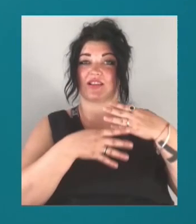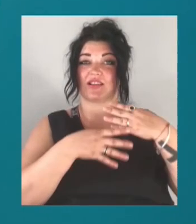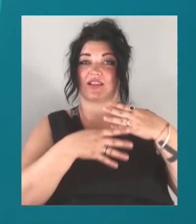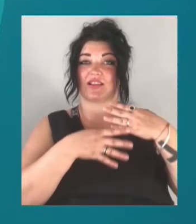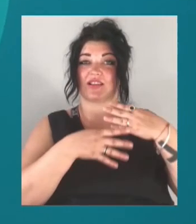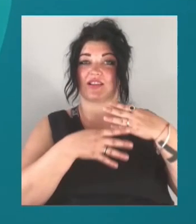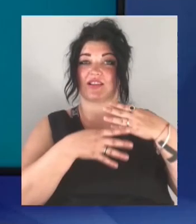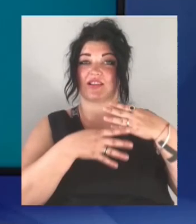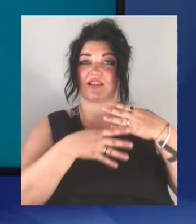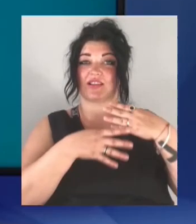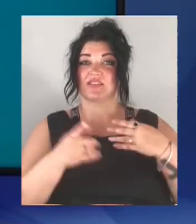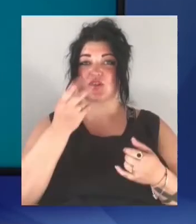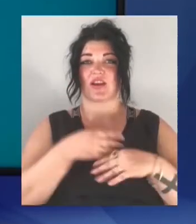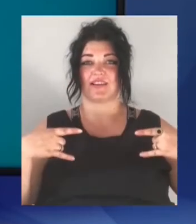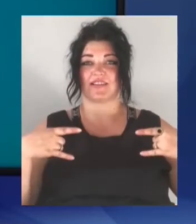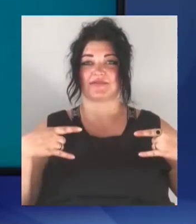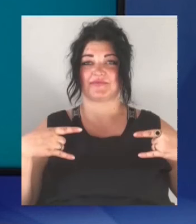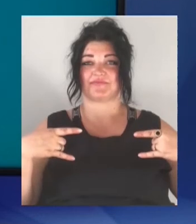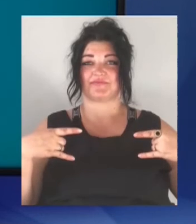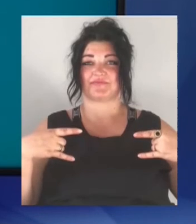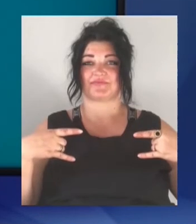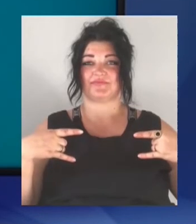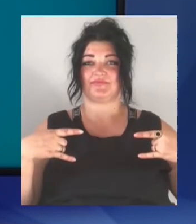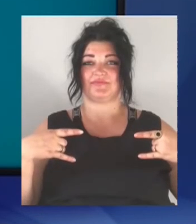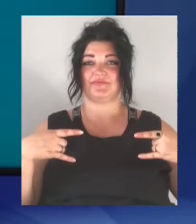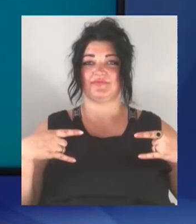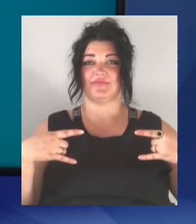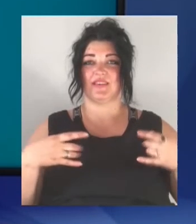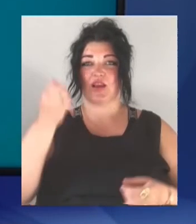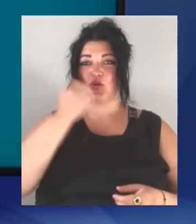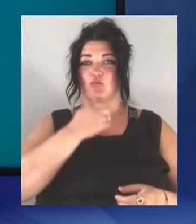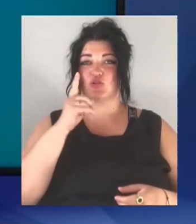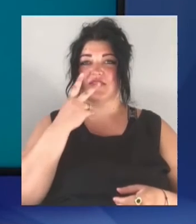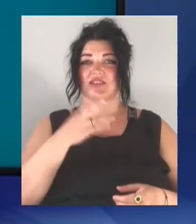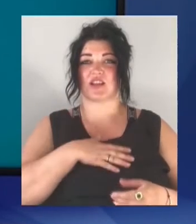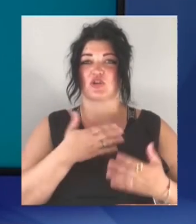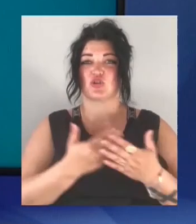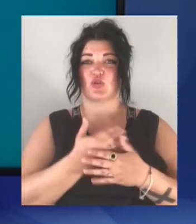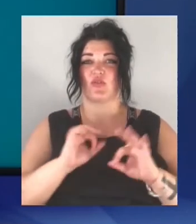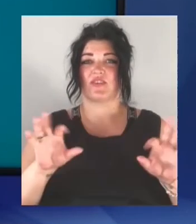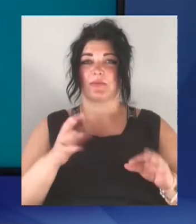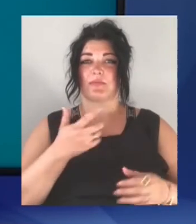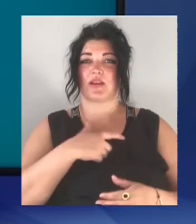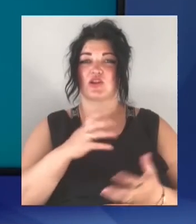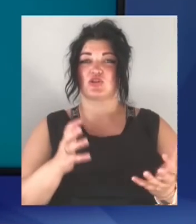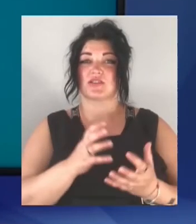бачите на своїх екранах. Дякуємо, що дивились наші новини. Бережіть себе та своїх рідних.